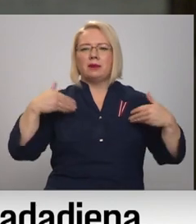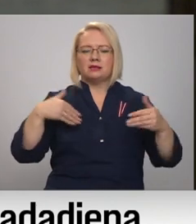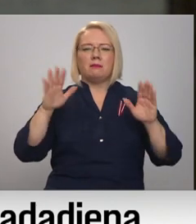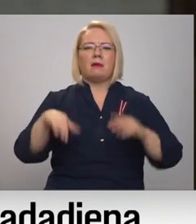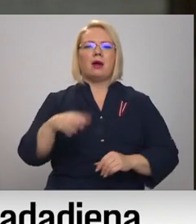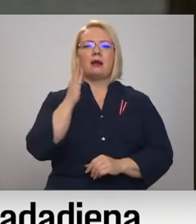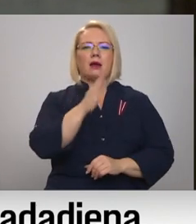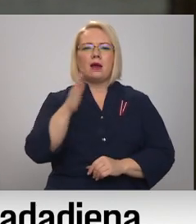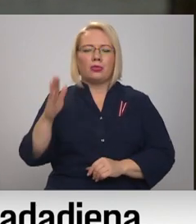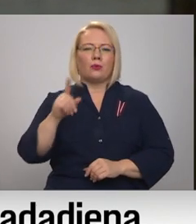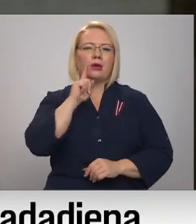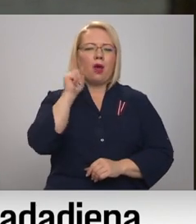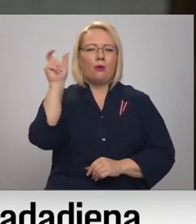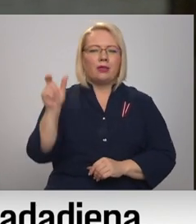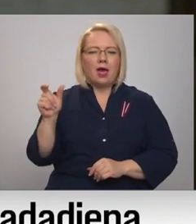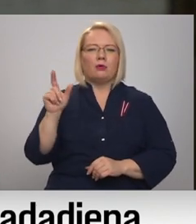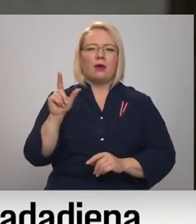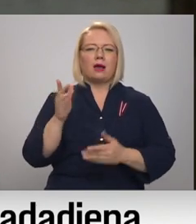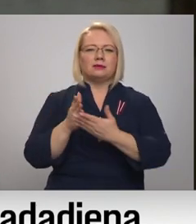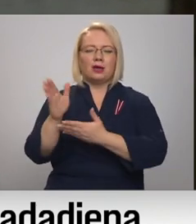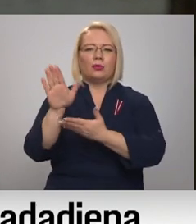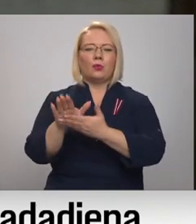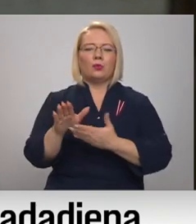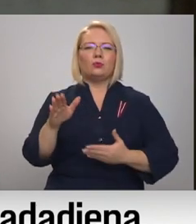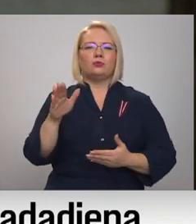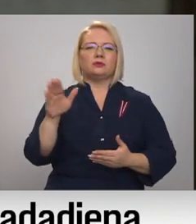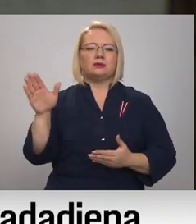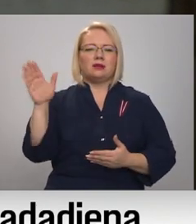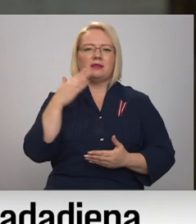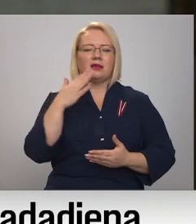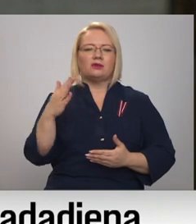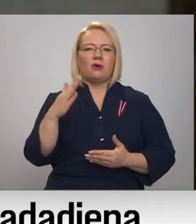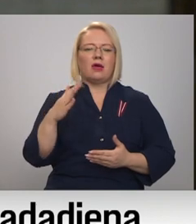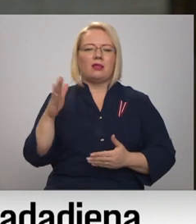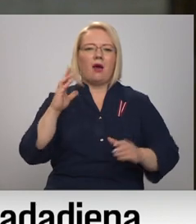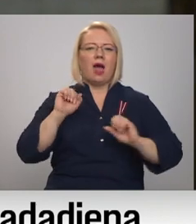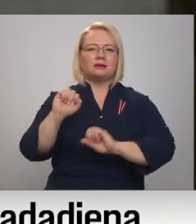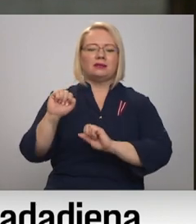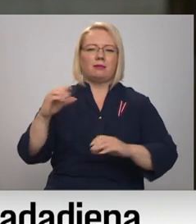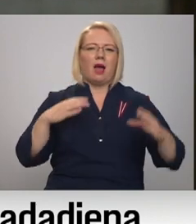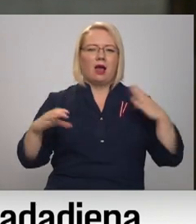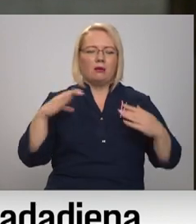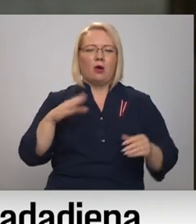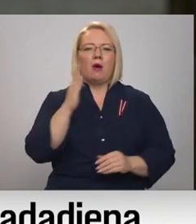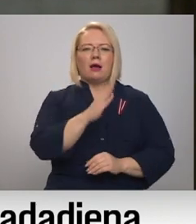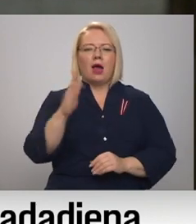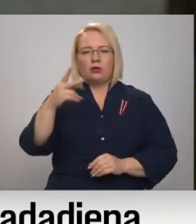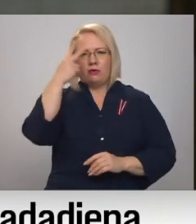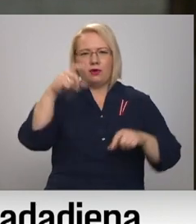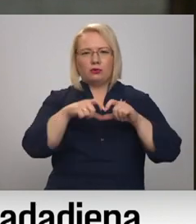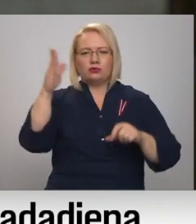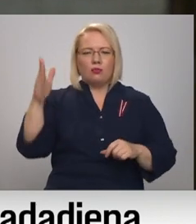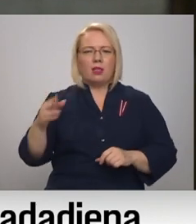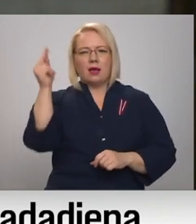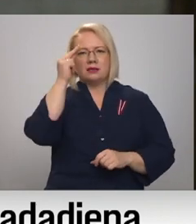katru kadetu, kurš aiziet uz Nacionālo aizsardzības akadēmiju, mēs priecājamies par katru vidusskolēnu, kurš aiziet uz Oskara Kaupaka